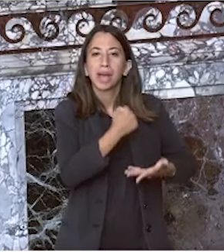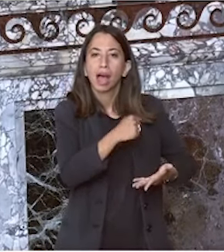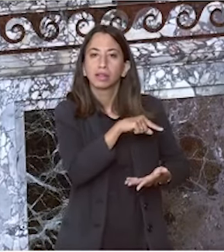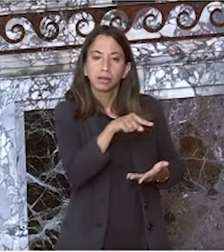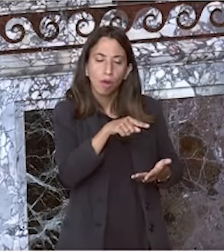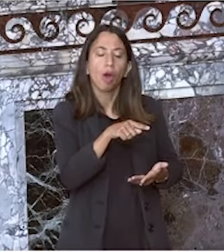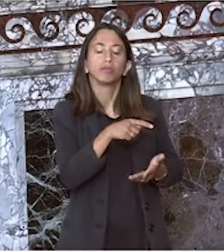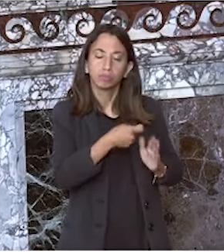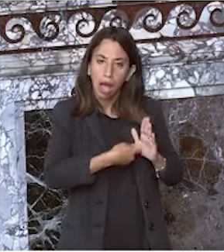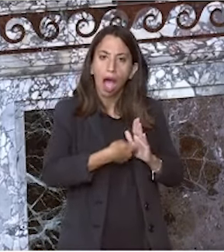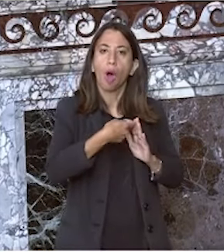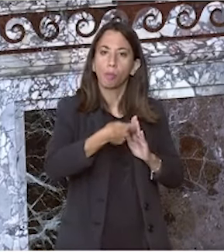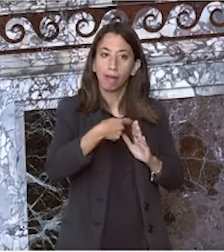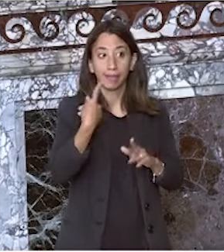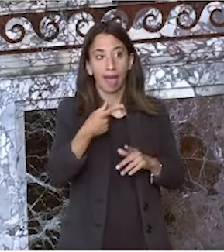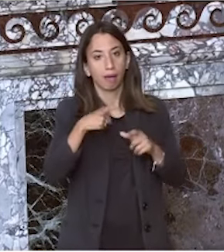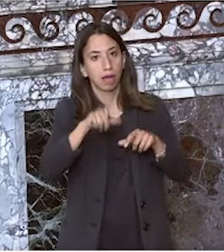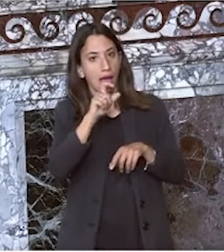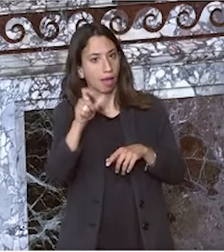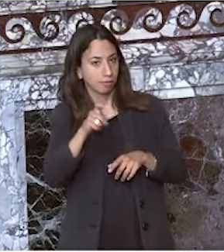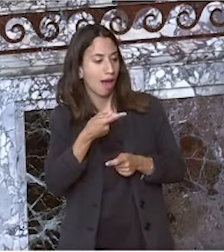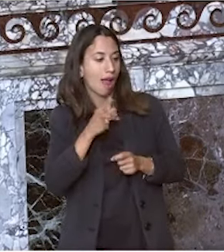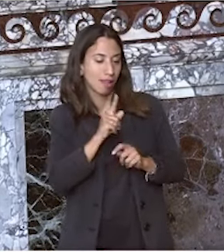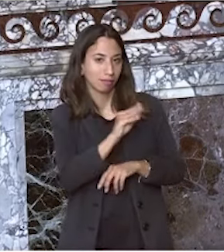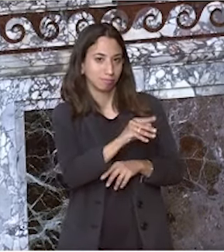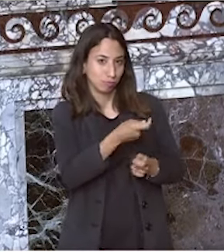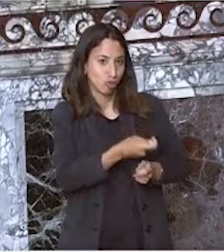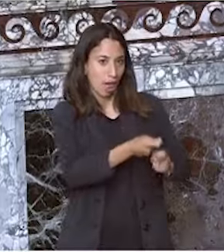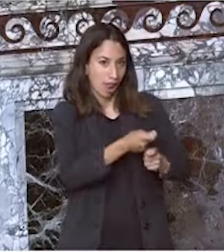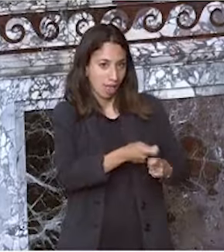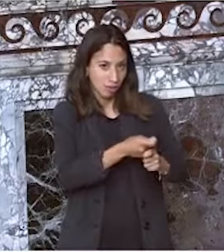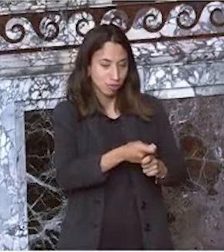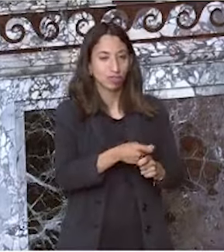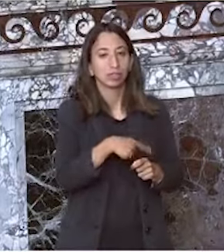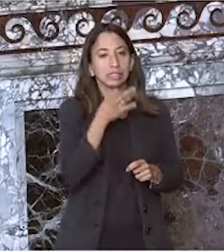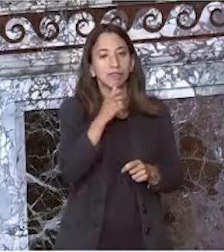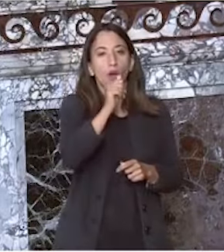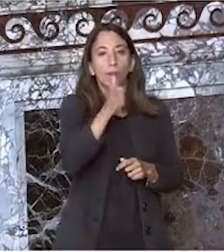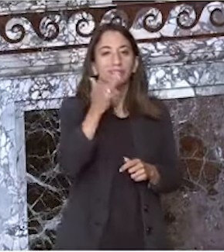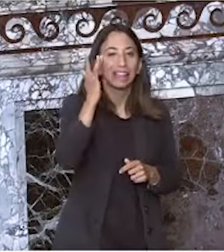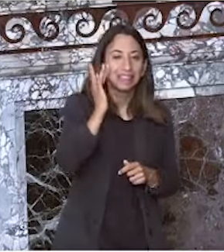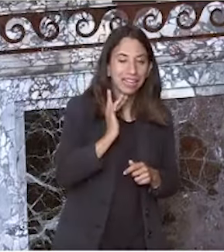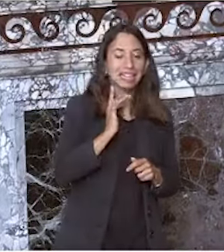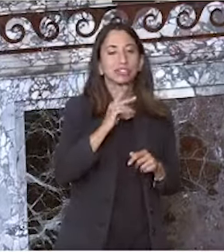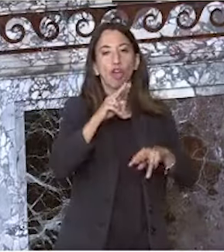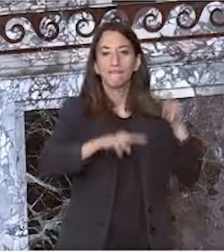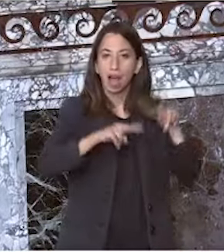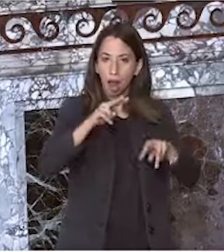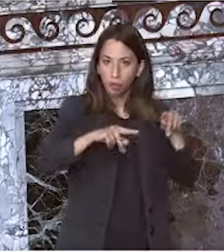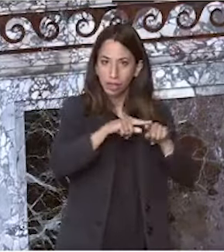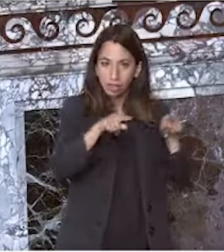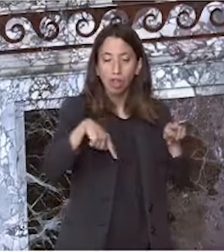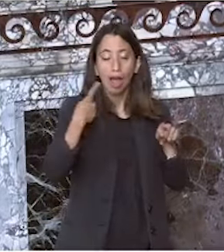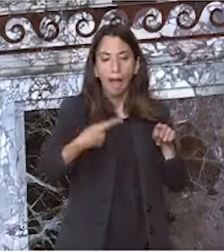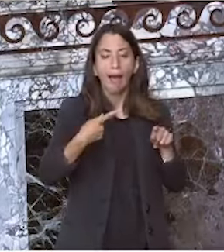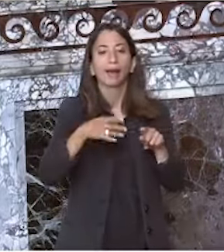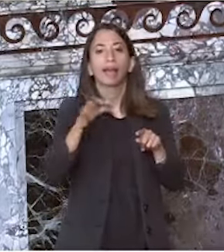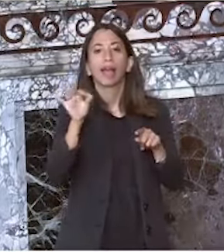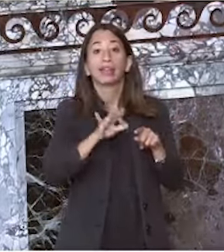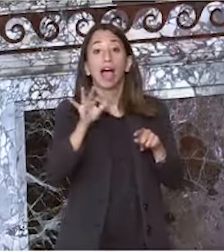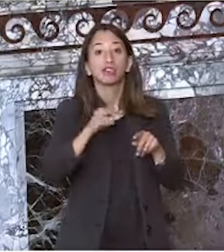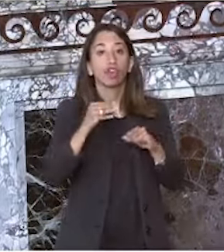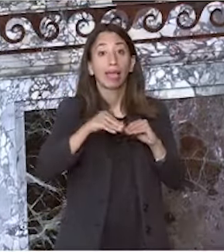su sollecitazione della Banca d'Italia. Ciò ha riflesso l'evoluzione dei profili di rischio, in particolare quello di un rapido aumento dei tassi di